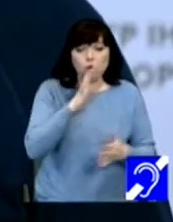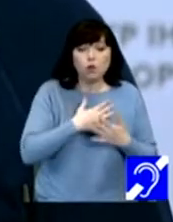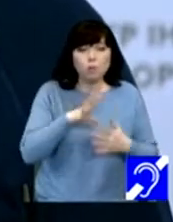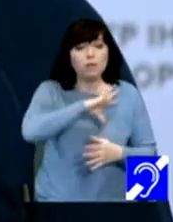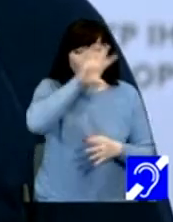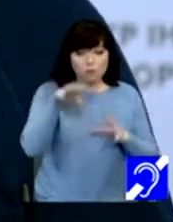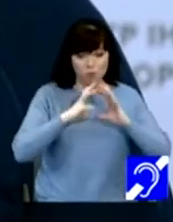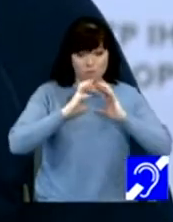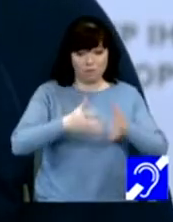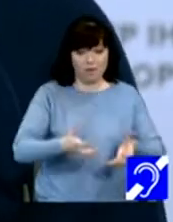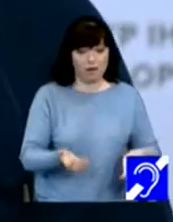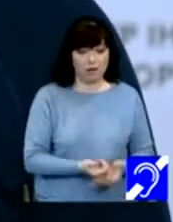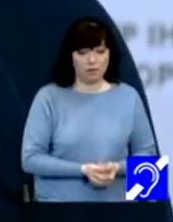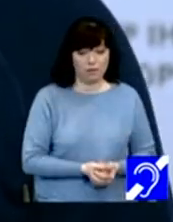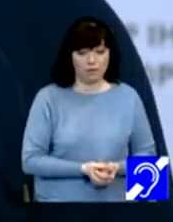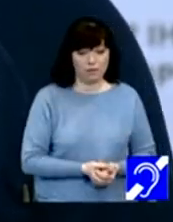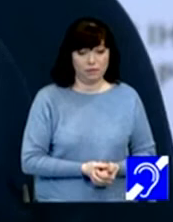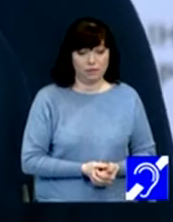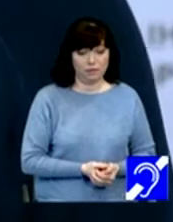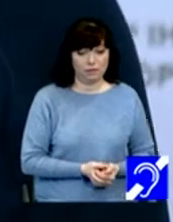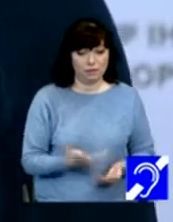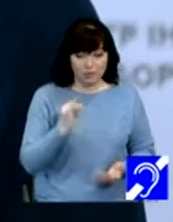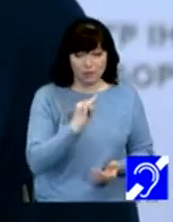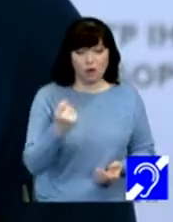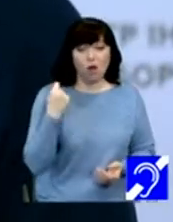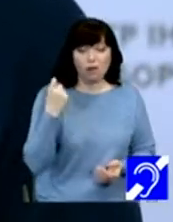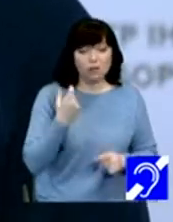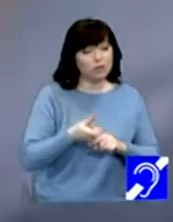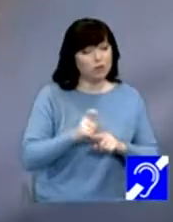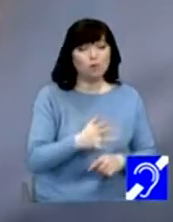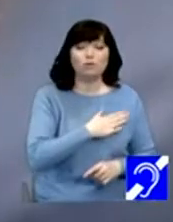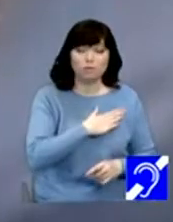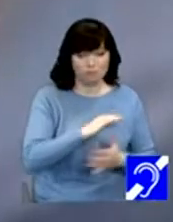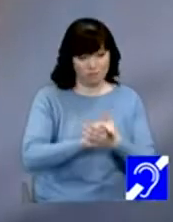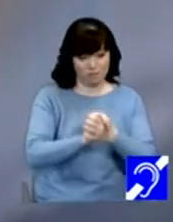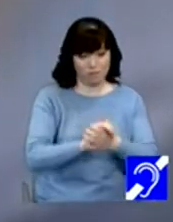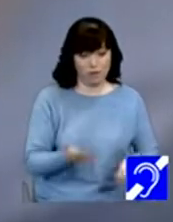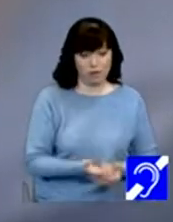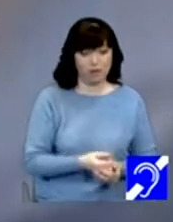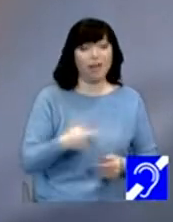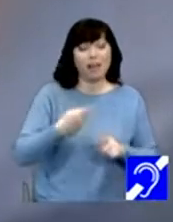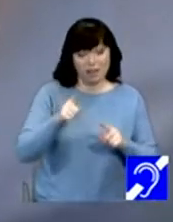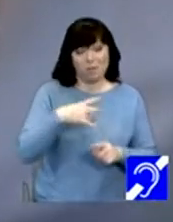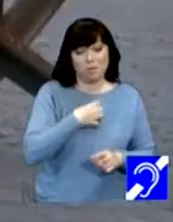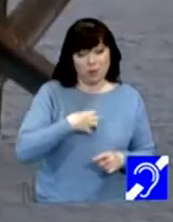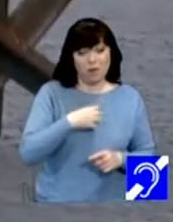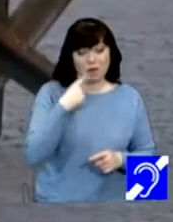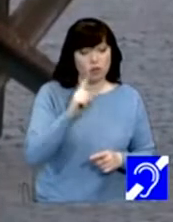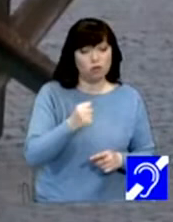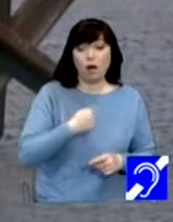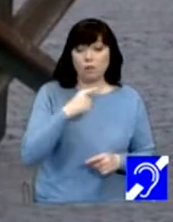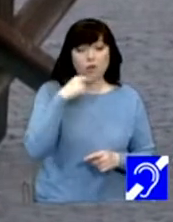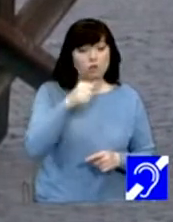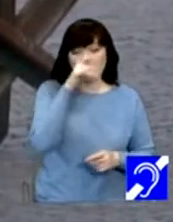мире. И одесситы миролюбивые люди. Primarul Ghenadi Truhanov crede că armata rusă nu poate